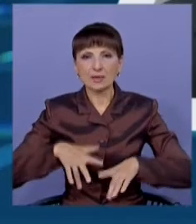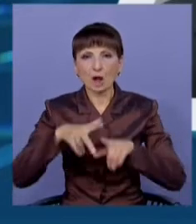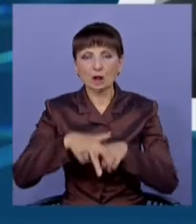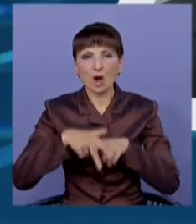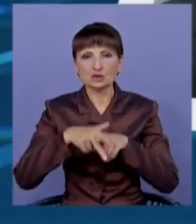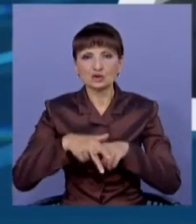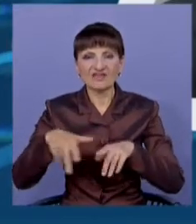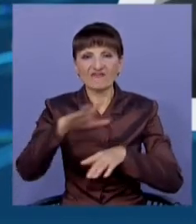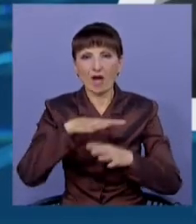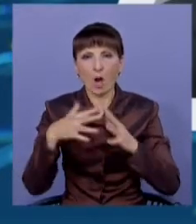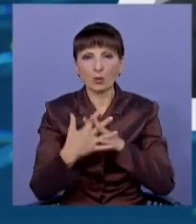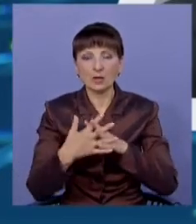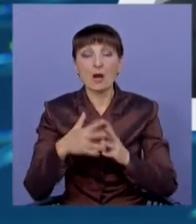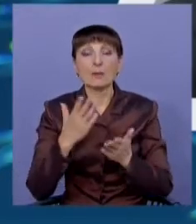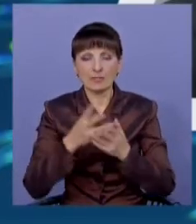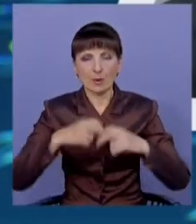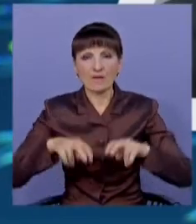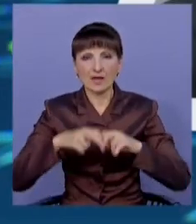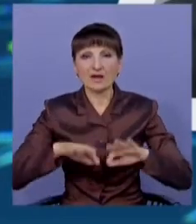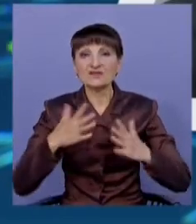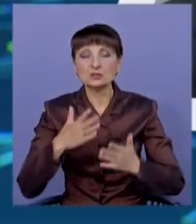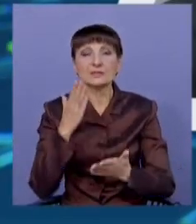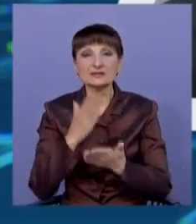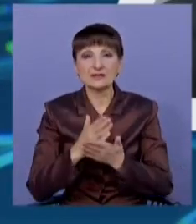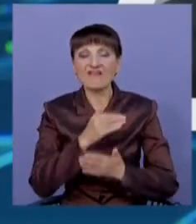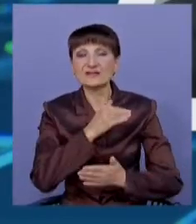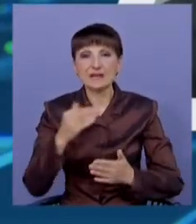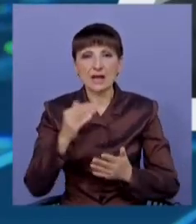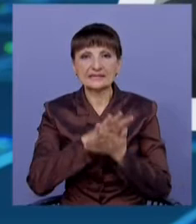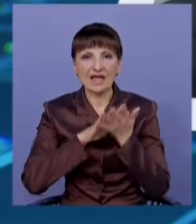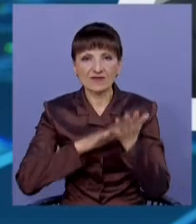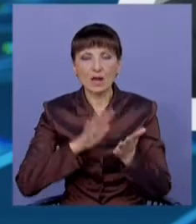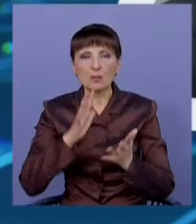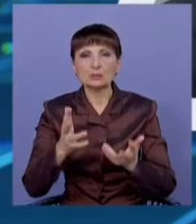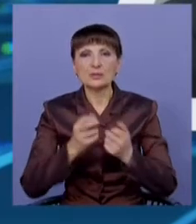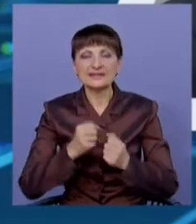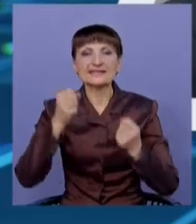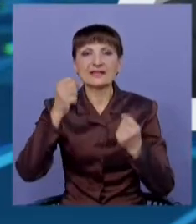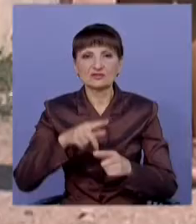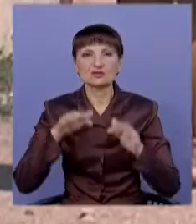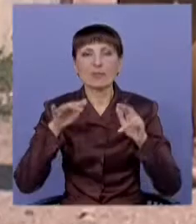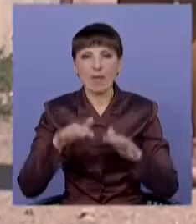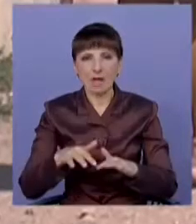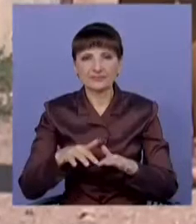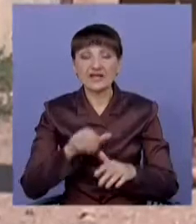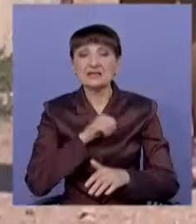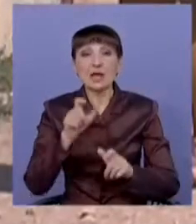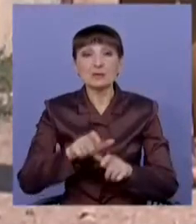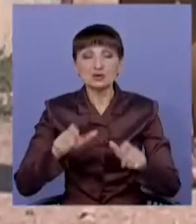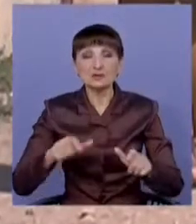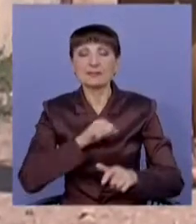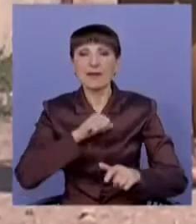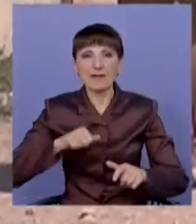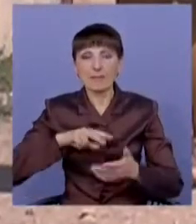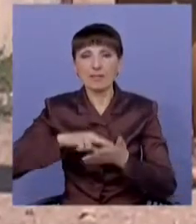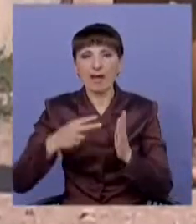населенном пункте, организована проверка. В случае поступления официальных заявлений будут приняты соответствующие меры. Сами же жители намерены